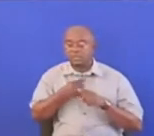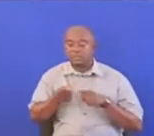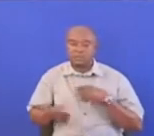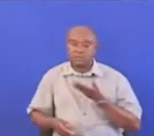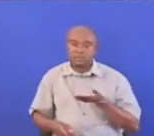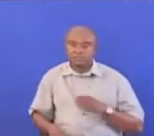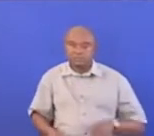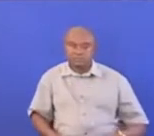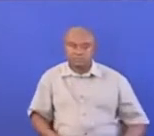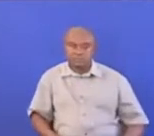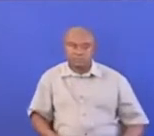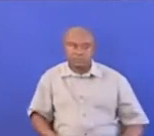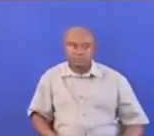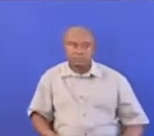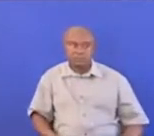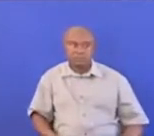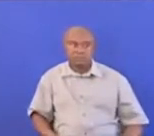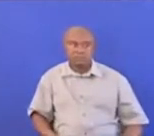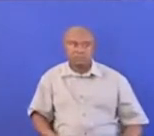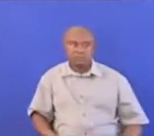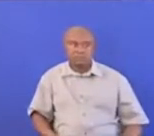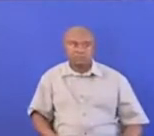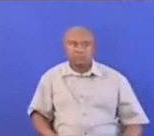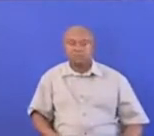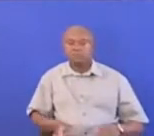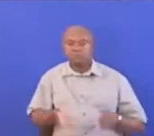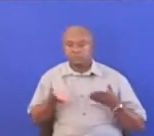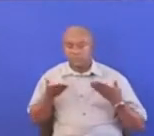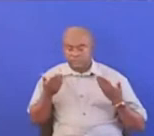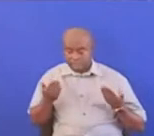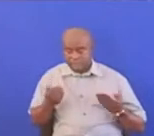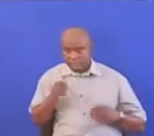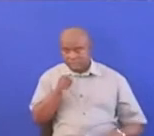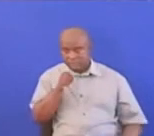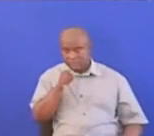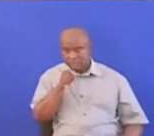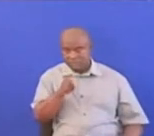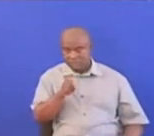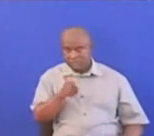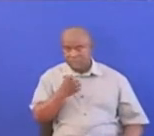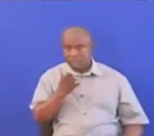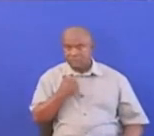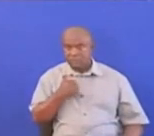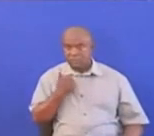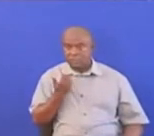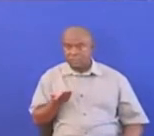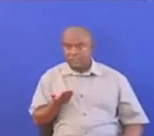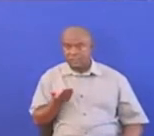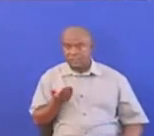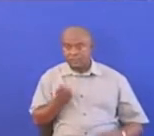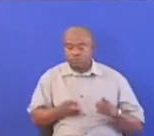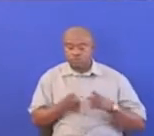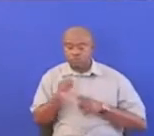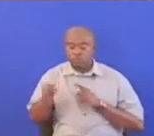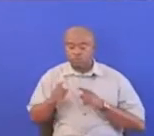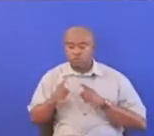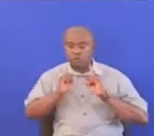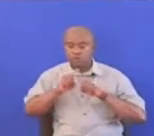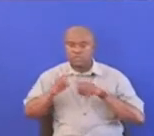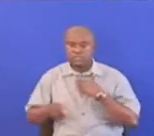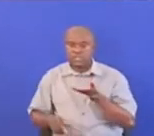Hassan kwa nia njema na ya dhati ya kutaka kutatua migogoro